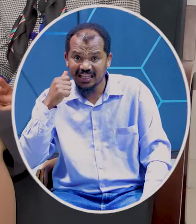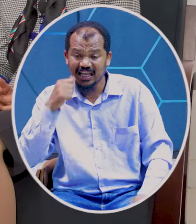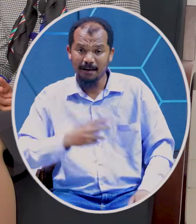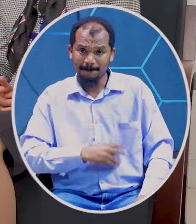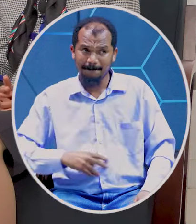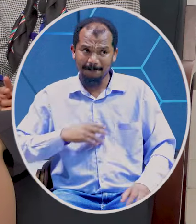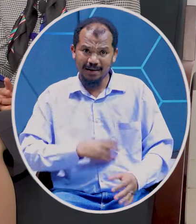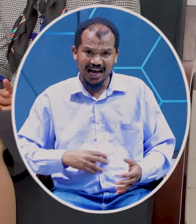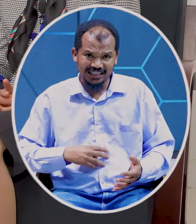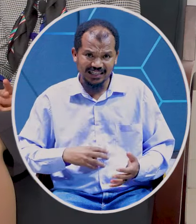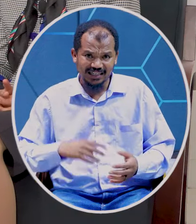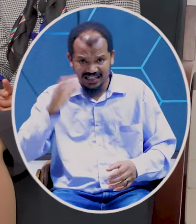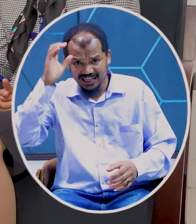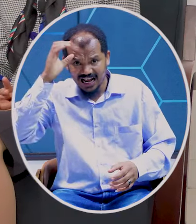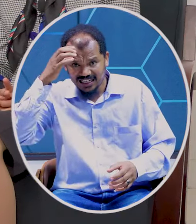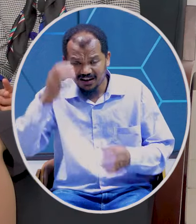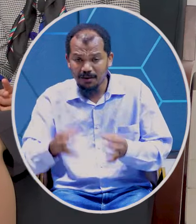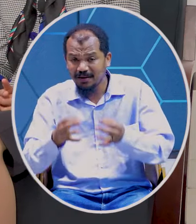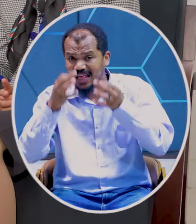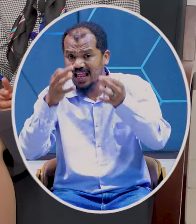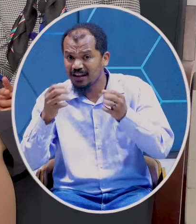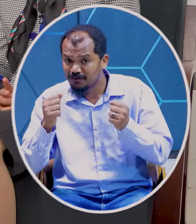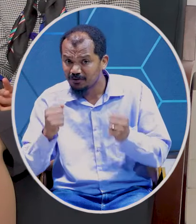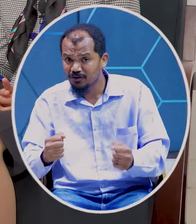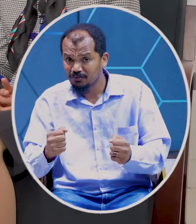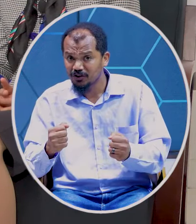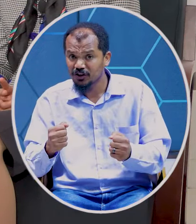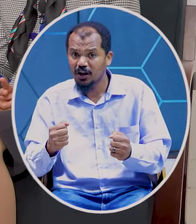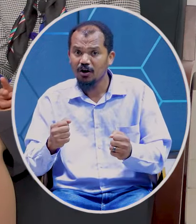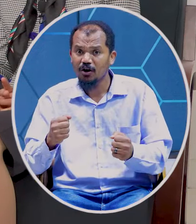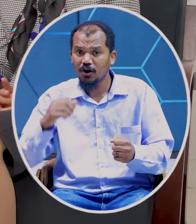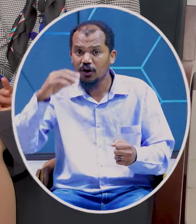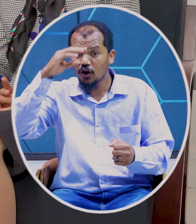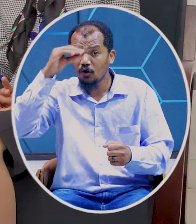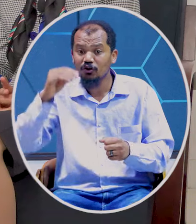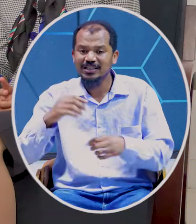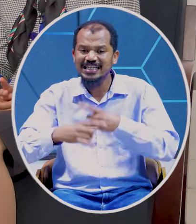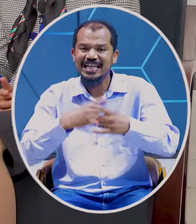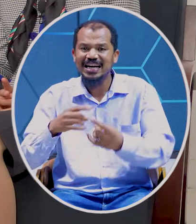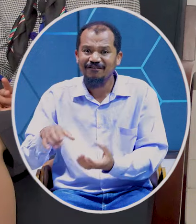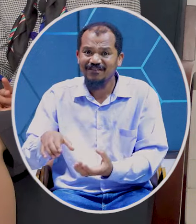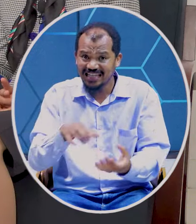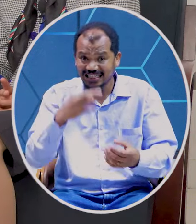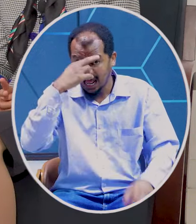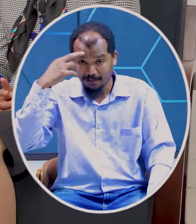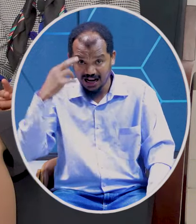የሴቶች የማህፀን ካንሰር መተላለፍ የሚችለው በወንዶች የዘር ፈሳሽ